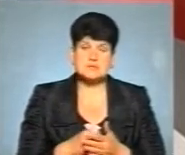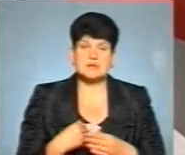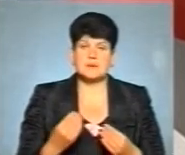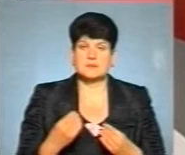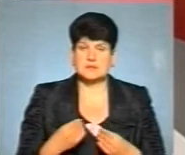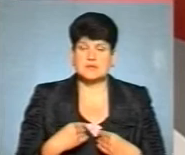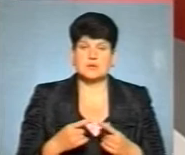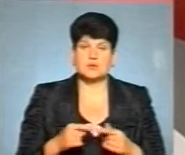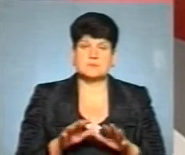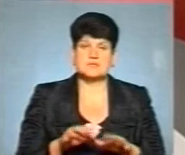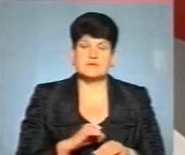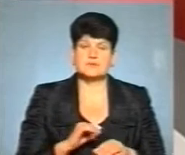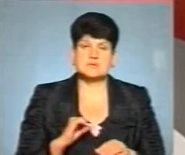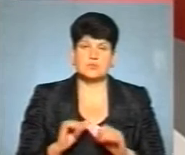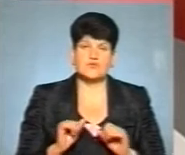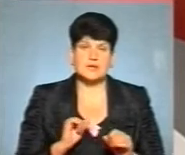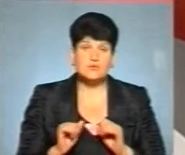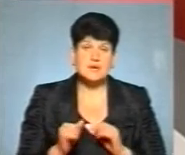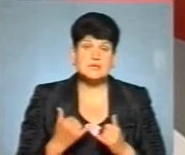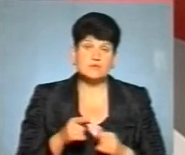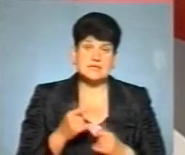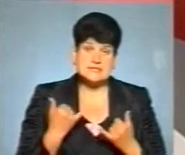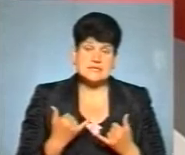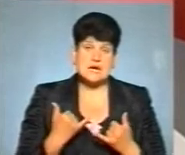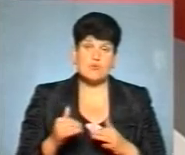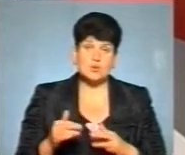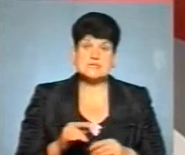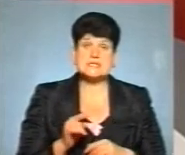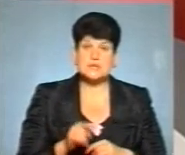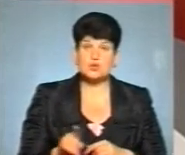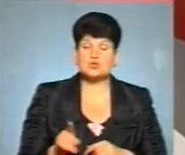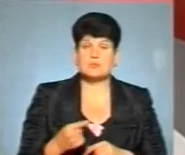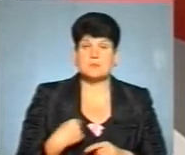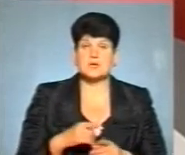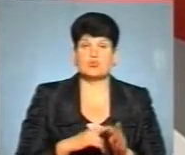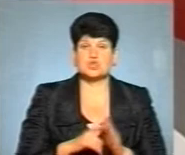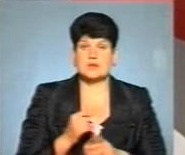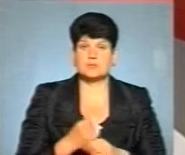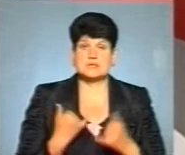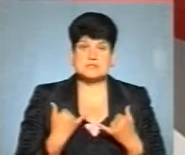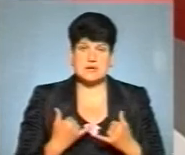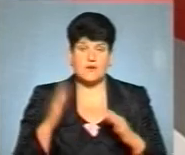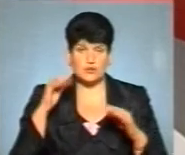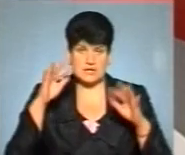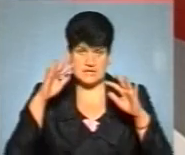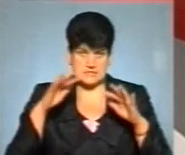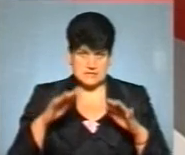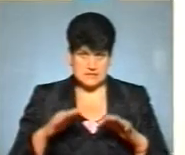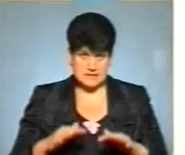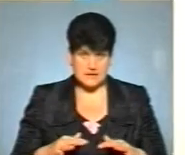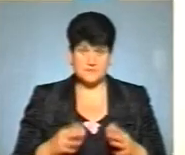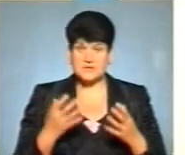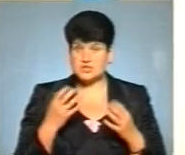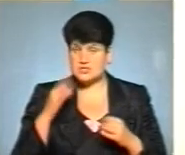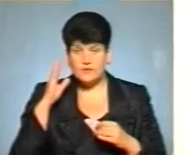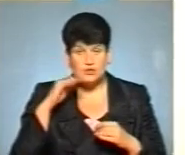її органи місцевого самоврядування. І вона зараз в процесі того, щоб ми її почали робити зараз. Тільки вода зійде, знову ж таки, ще вода не зійшла з